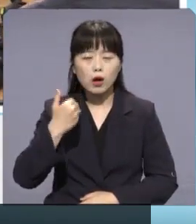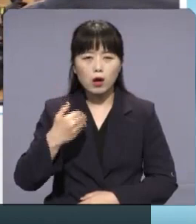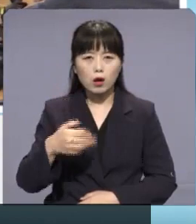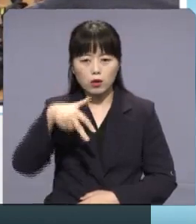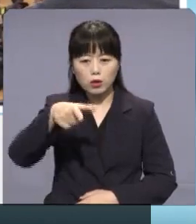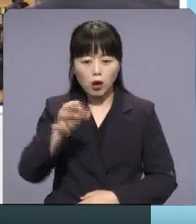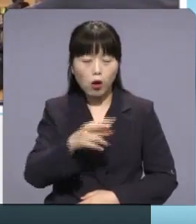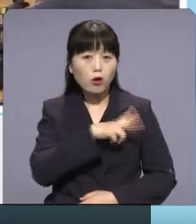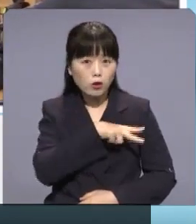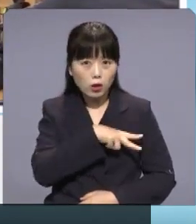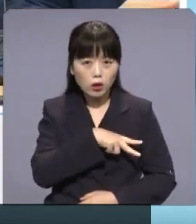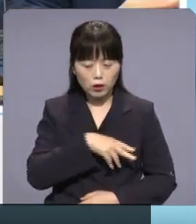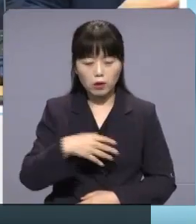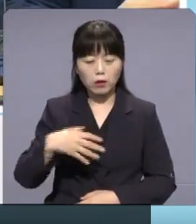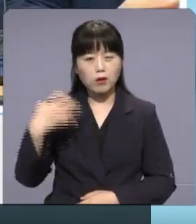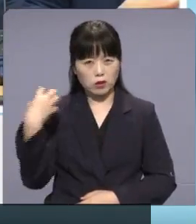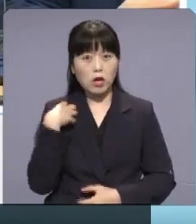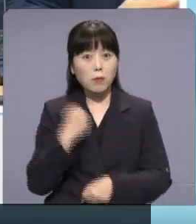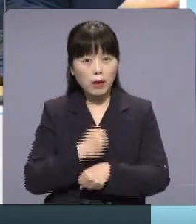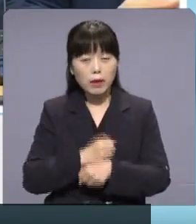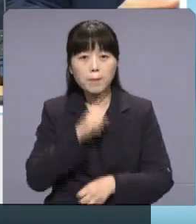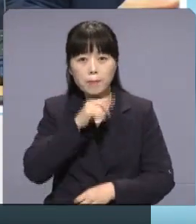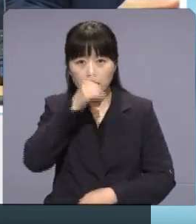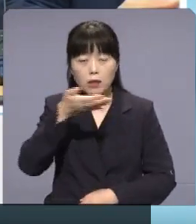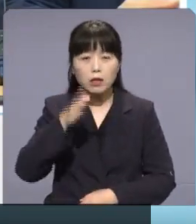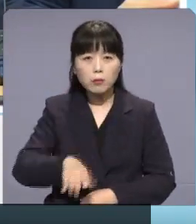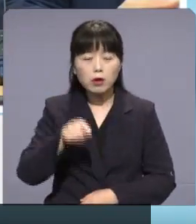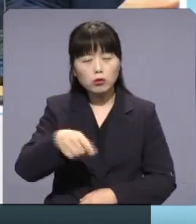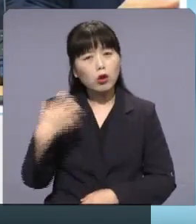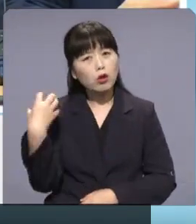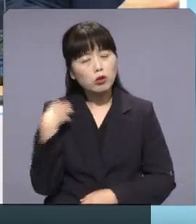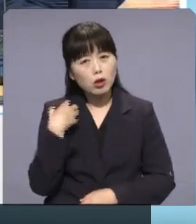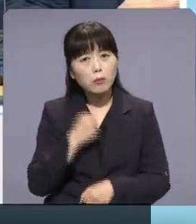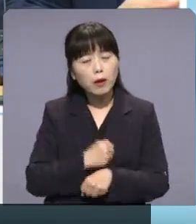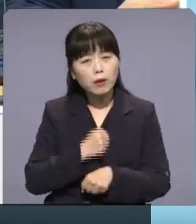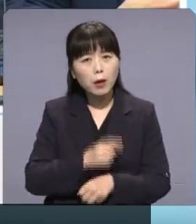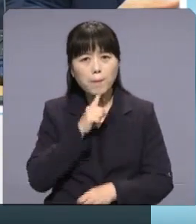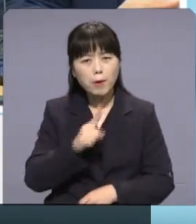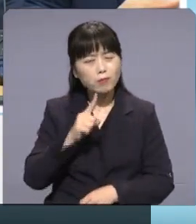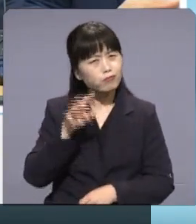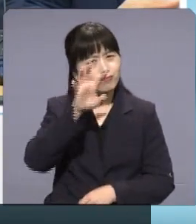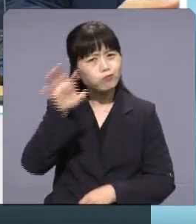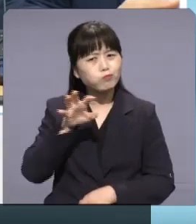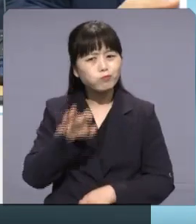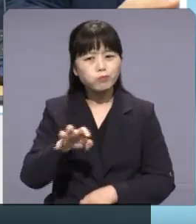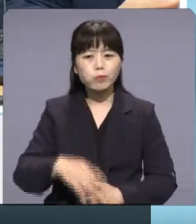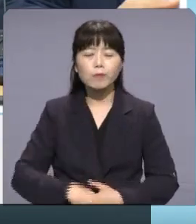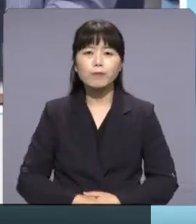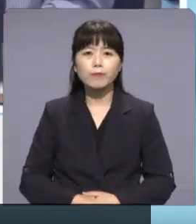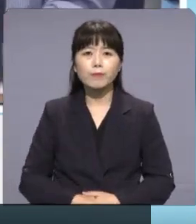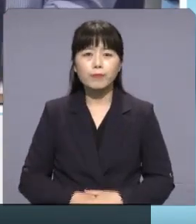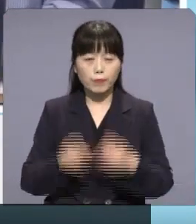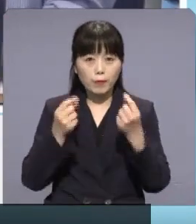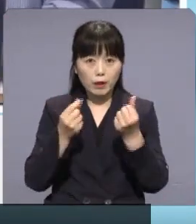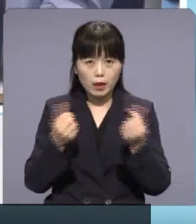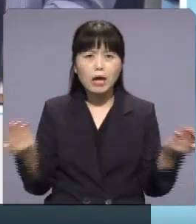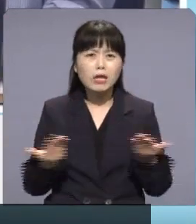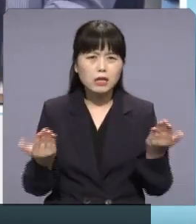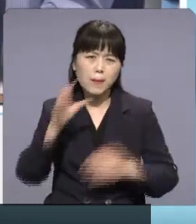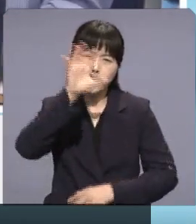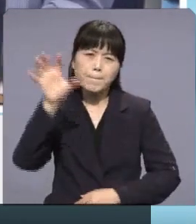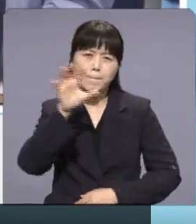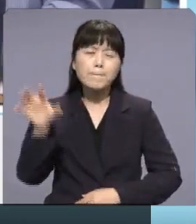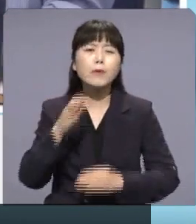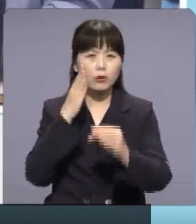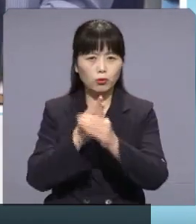전 의원이 나중에 가서 책임은 졌다고 하지만, 뭐 그걸 과연 책임졌다고 얘기할 수 있을까 이런 생각이 드는데요. 좀 비슷한 일이 벌어지고 있구나